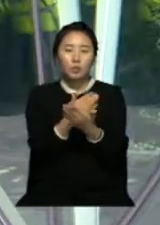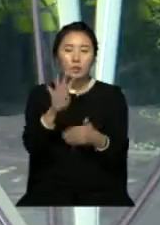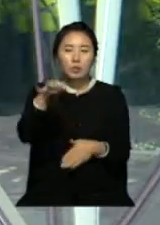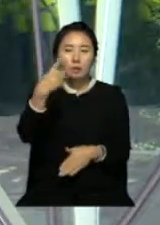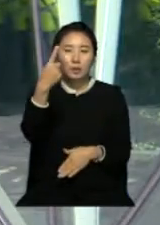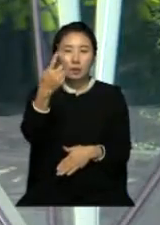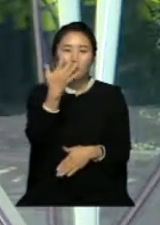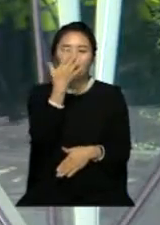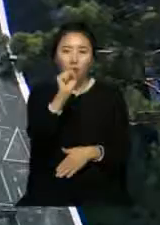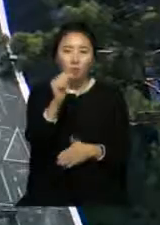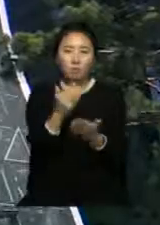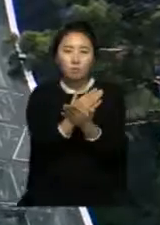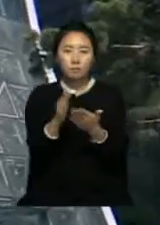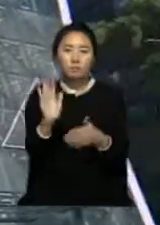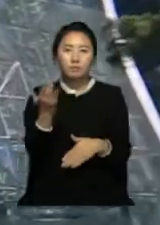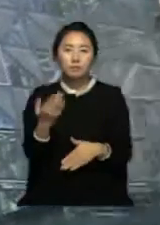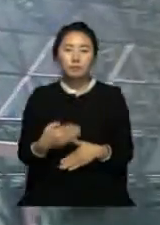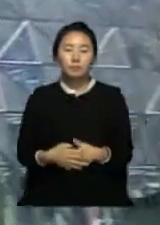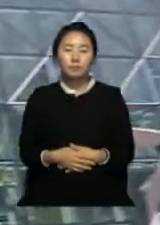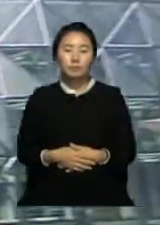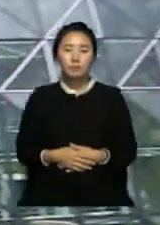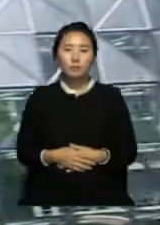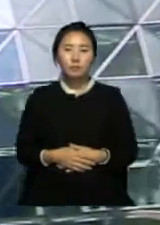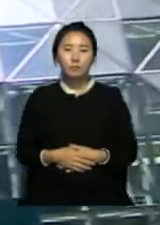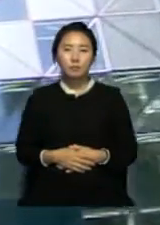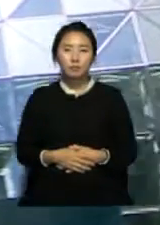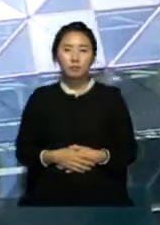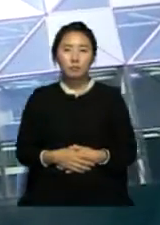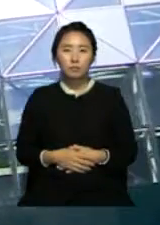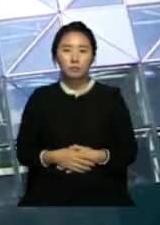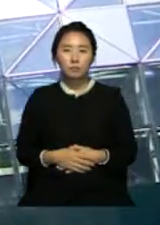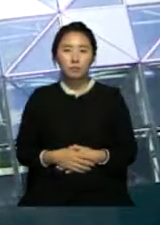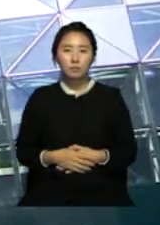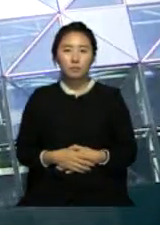1억원씩 돌아갑니다 딜 i've 소울 경기케이블 tv 엄청 깁니다